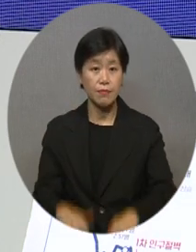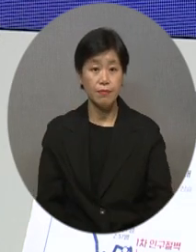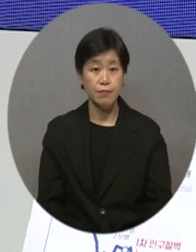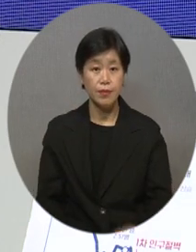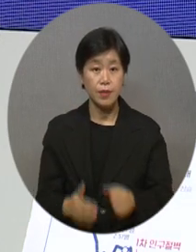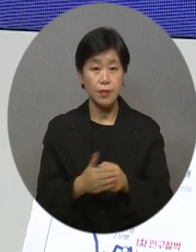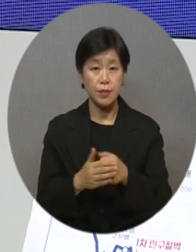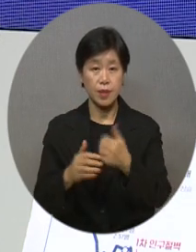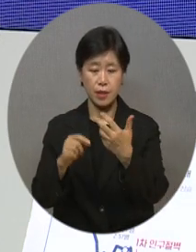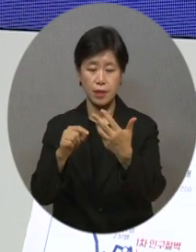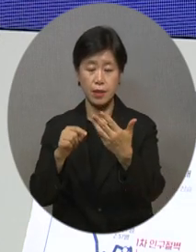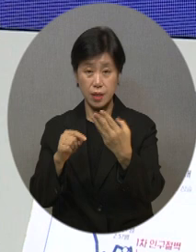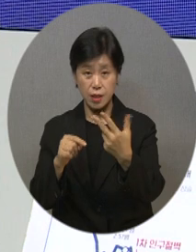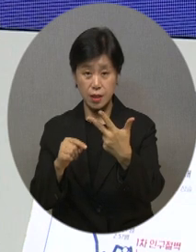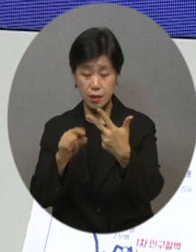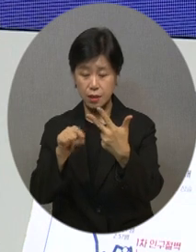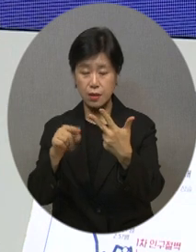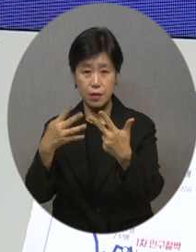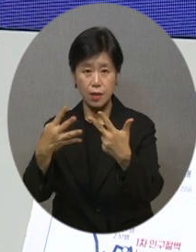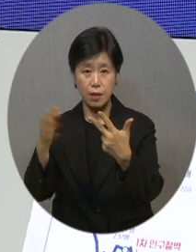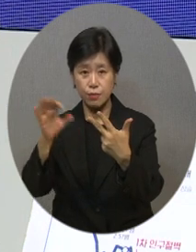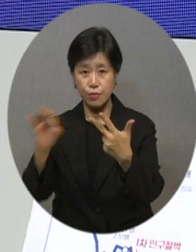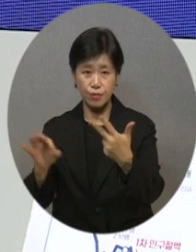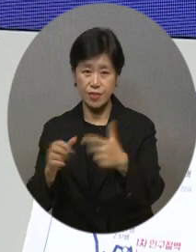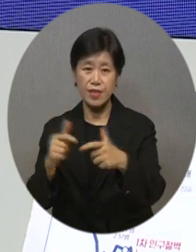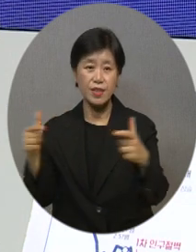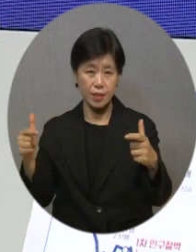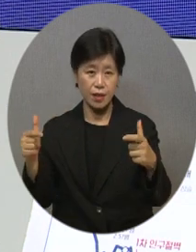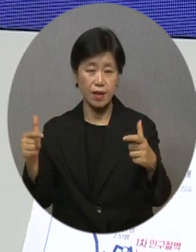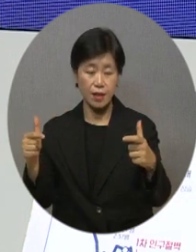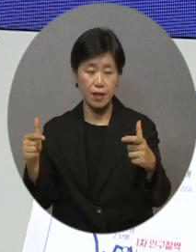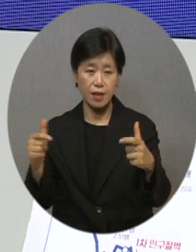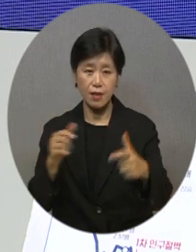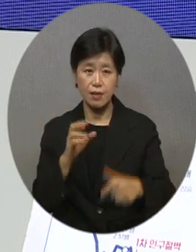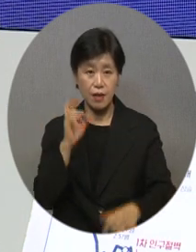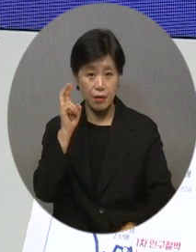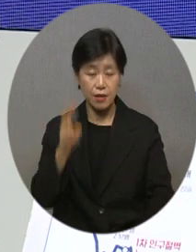여기에서 7.4%가 증가하게 되어 있고요. 또 하나는 우리